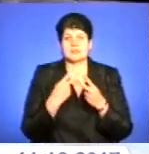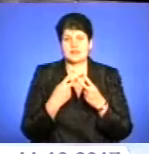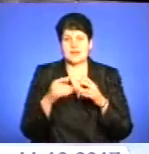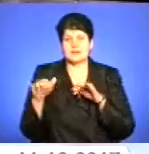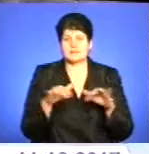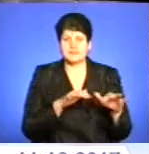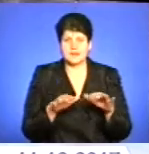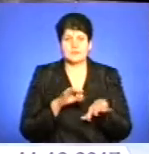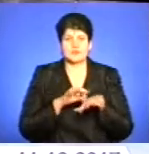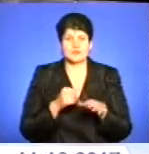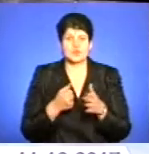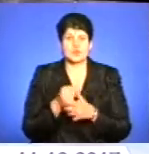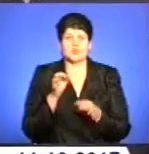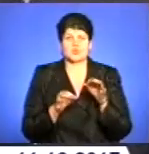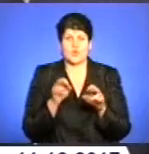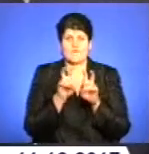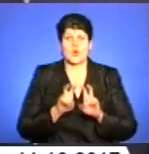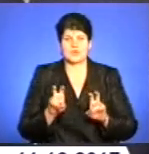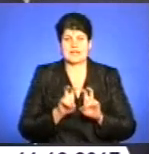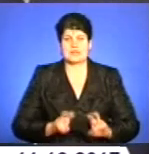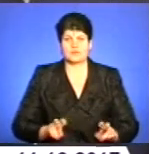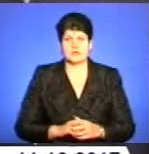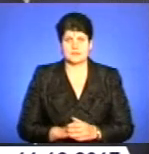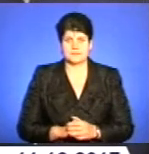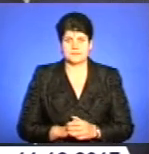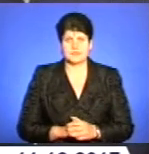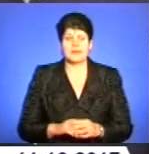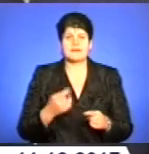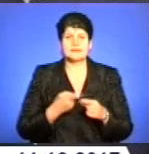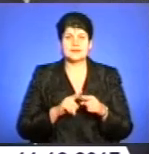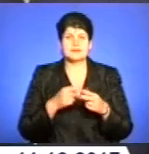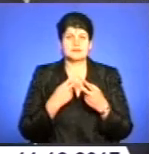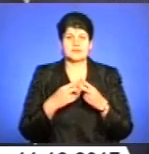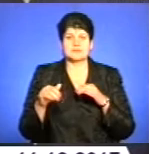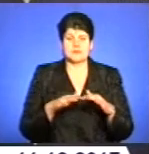Ведеться досудове розслідування. Розслідується кримінальне провадження за статтею